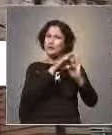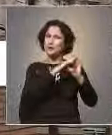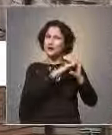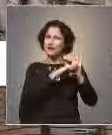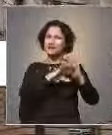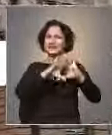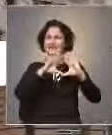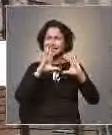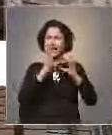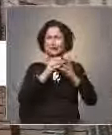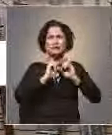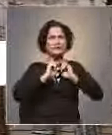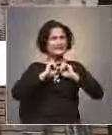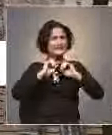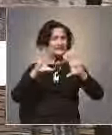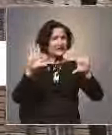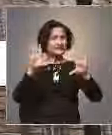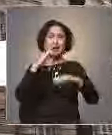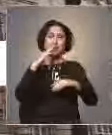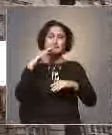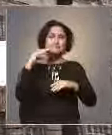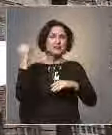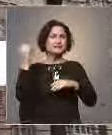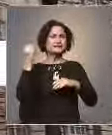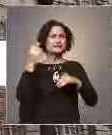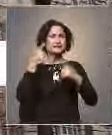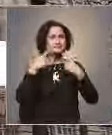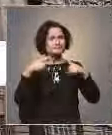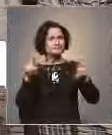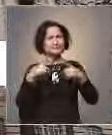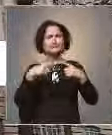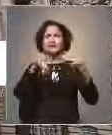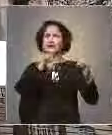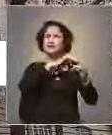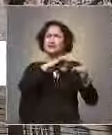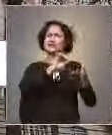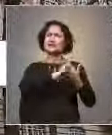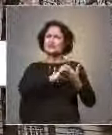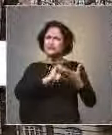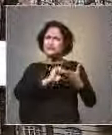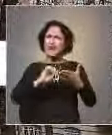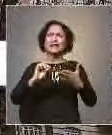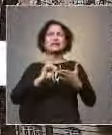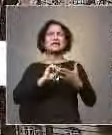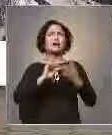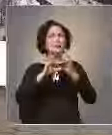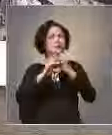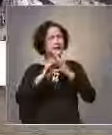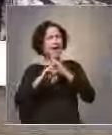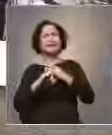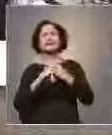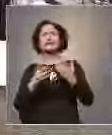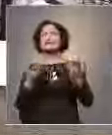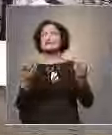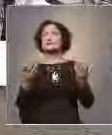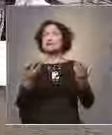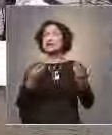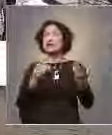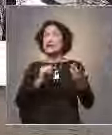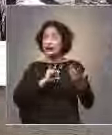заедно с известни български изпълнители, писатели, поети, музиканти.